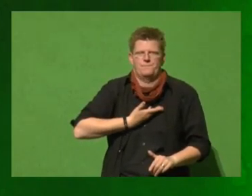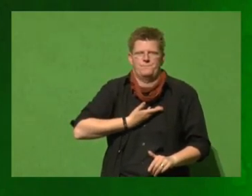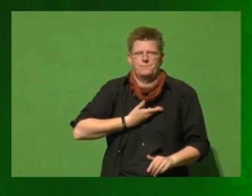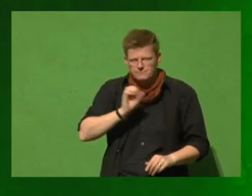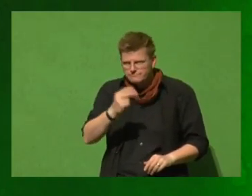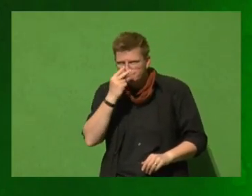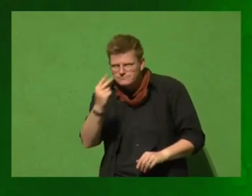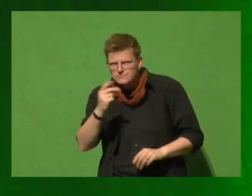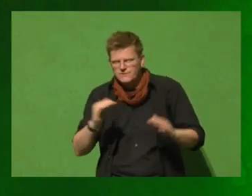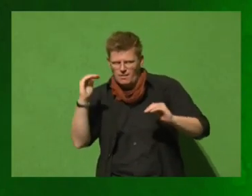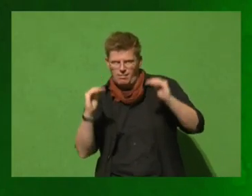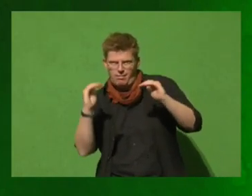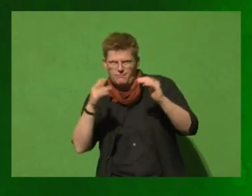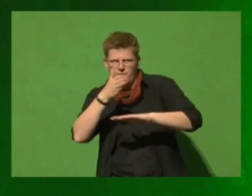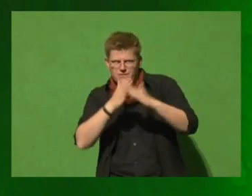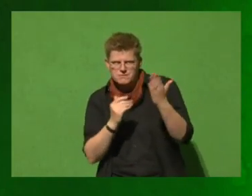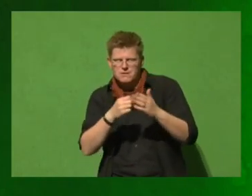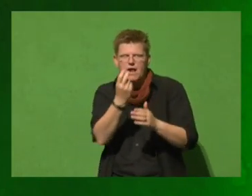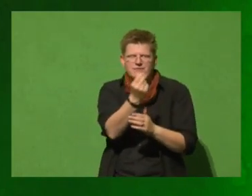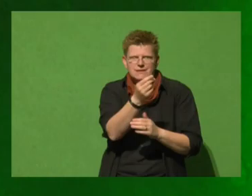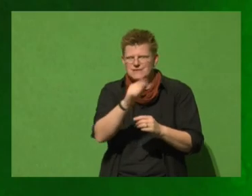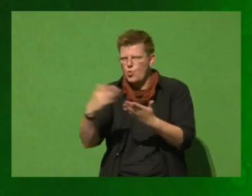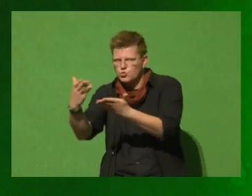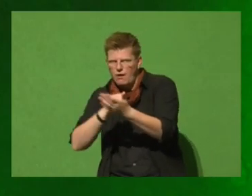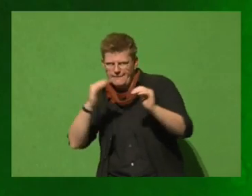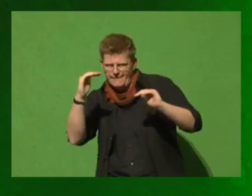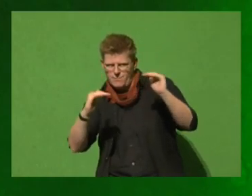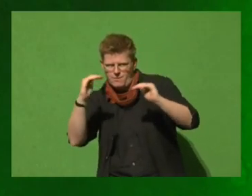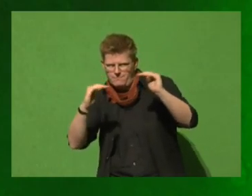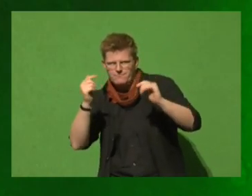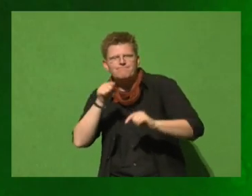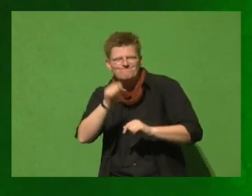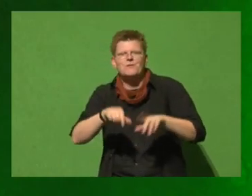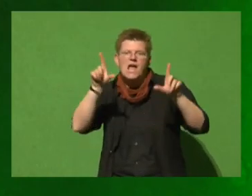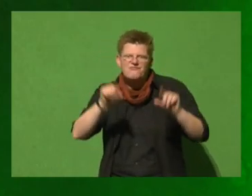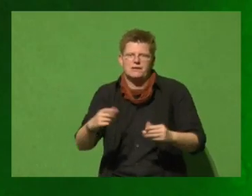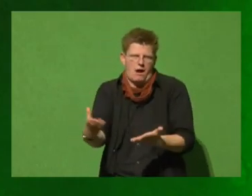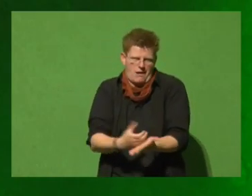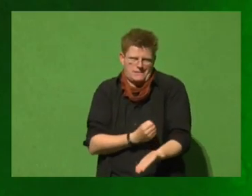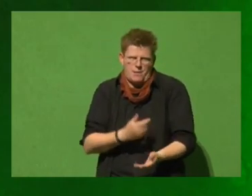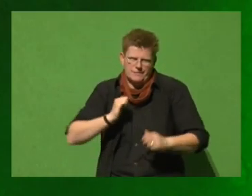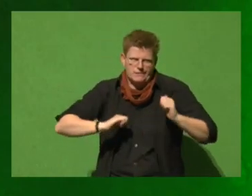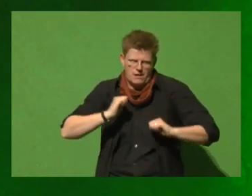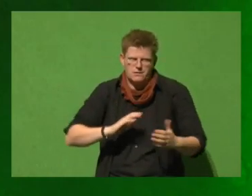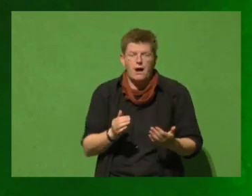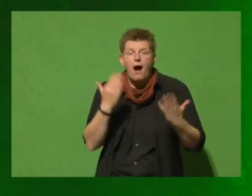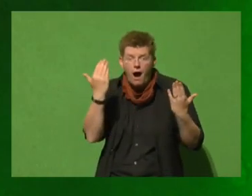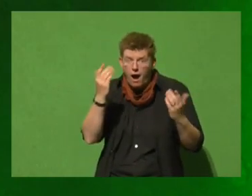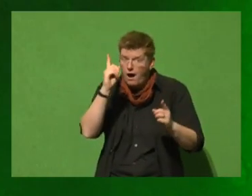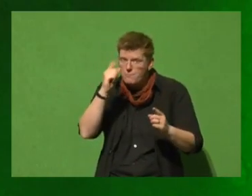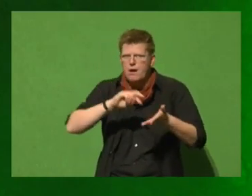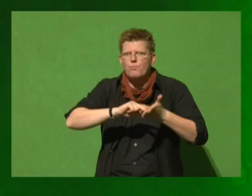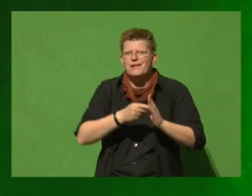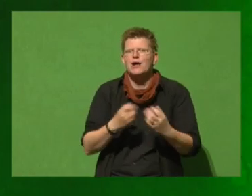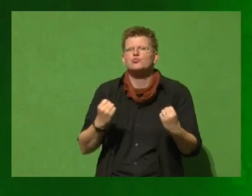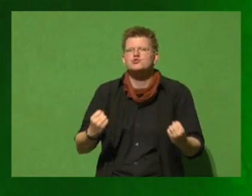ihr mit Einnahmen staatlicher Teilfinanzierung. Bei Einnahmen haben wir sozusagen eigentlich weniger Einnahmen dort. Aber aus Planungssicherheit für die Kreisverbände